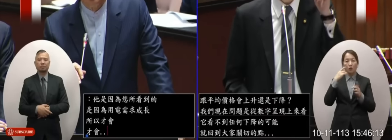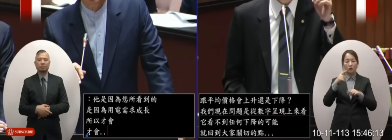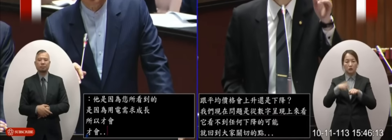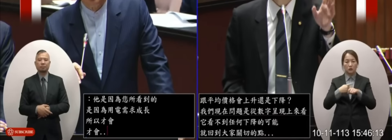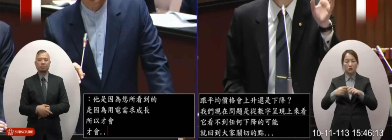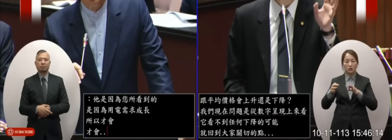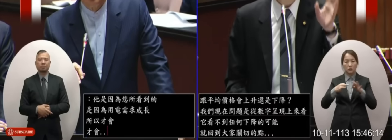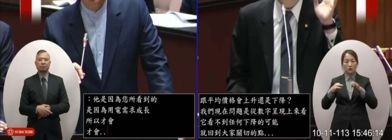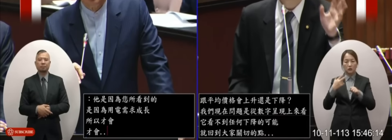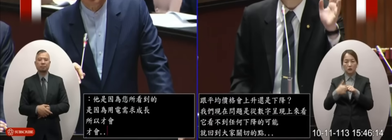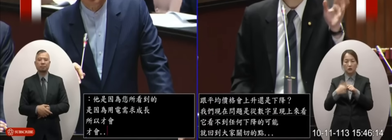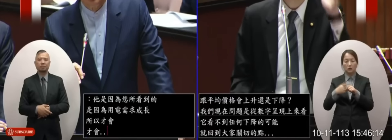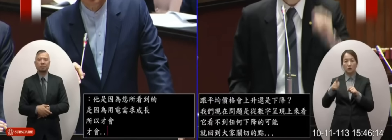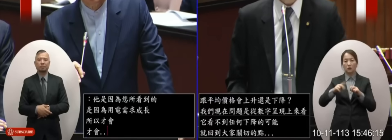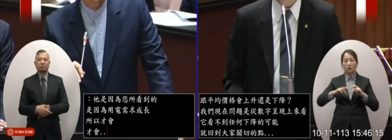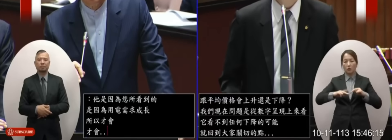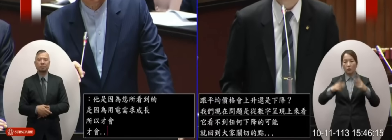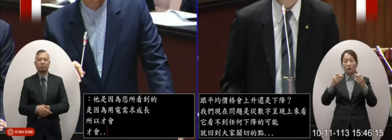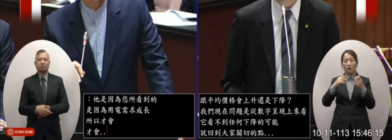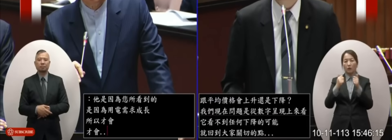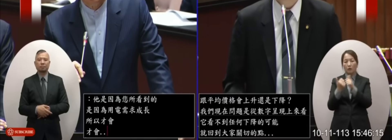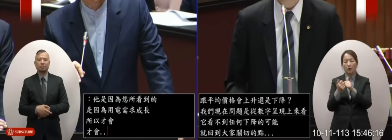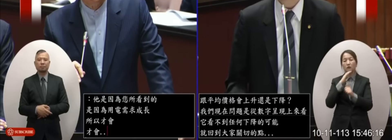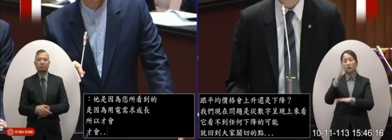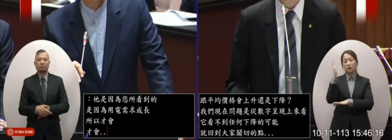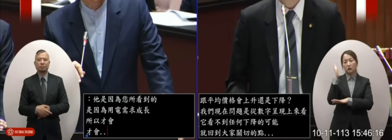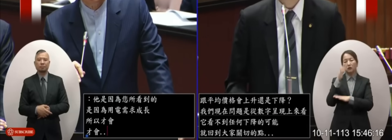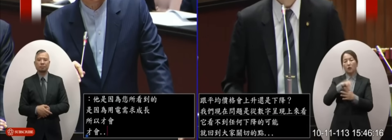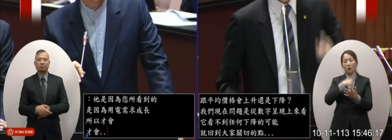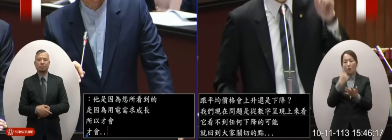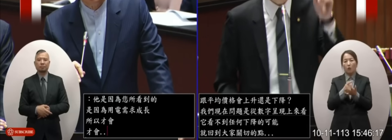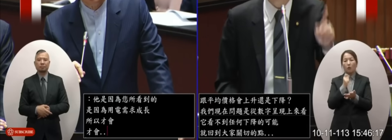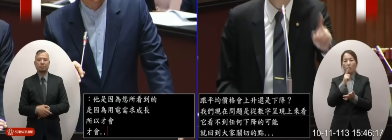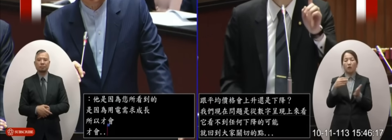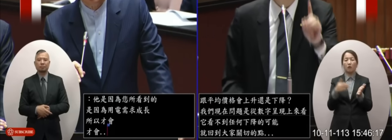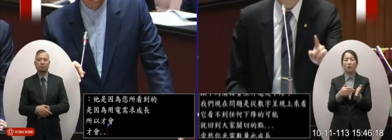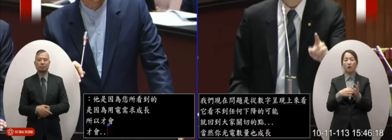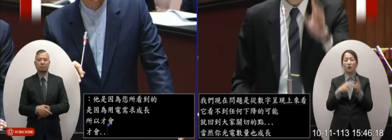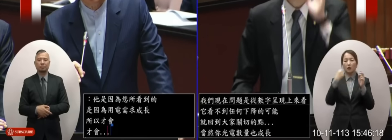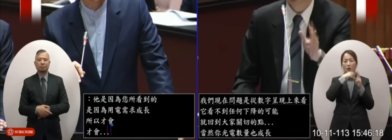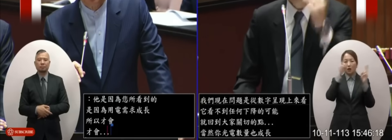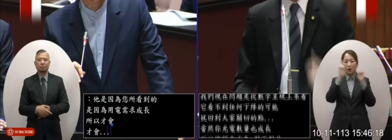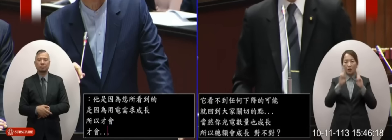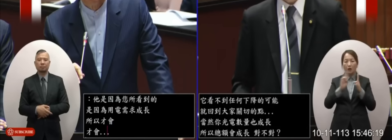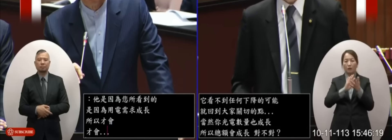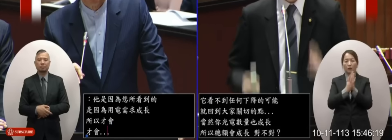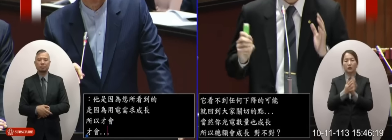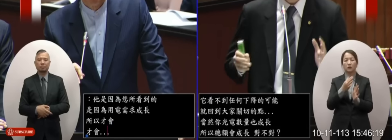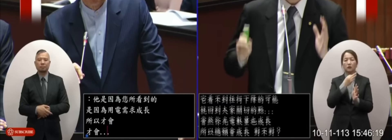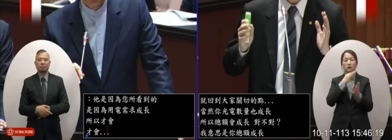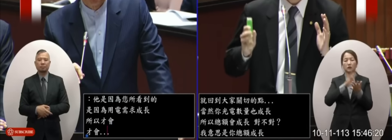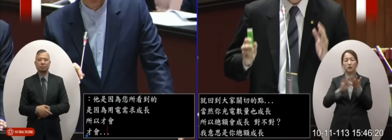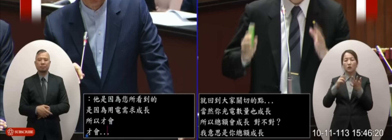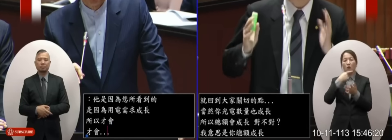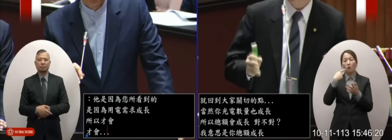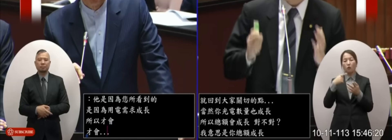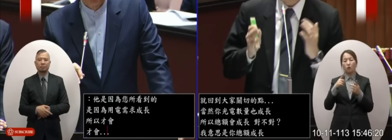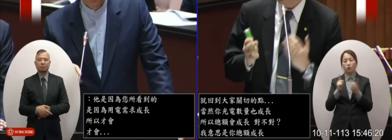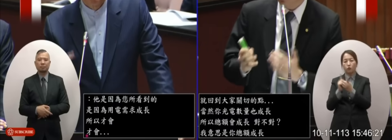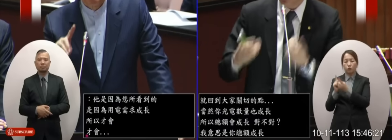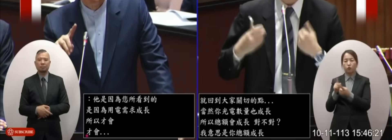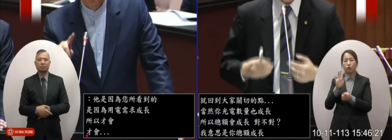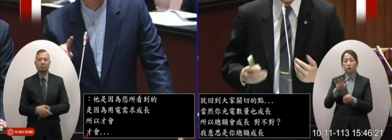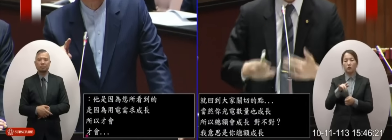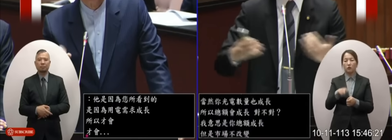你是不是这些业者是不是继续依赖所谓的政府趸购？那你台电的财务压力是不是就越来越大？这就是我讲，你这些